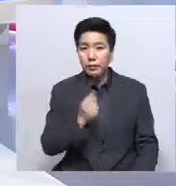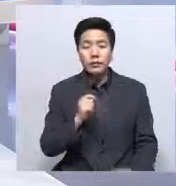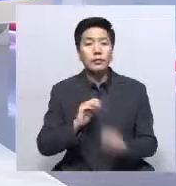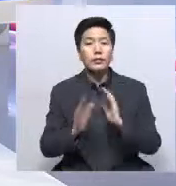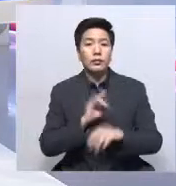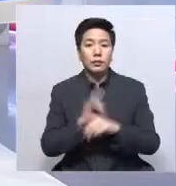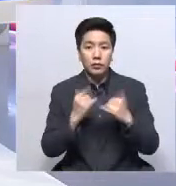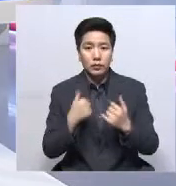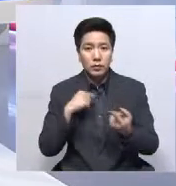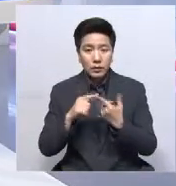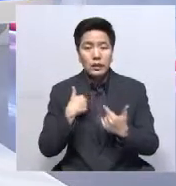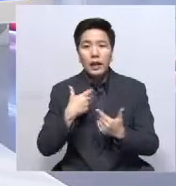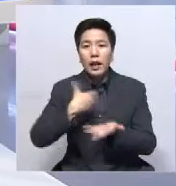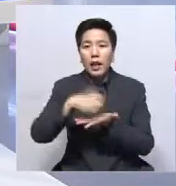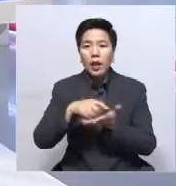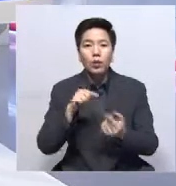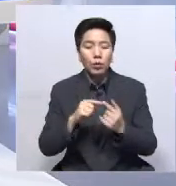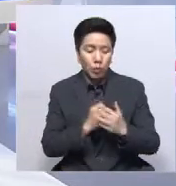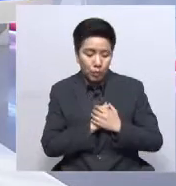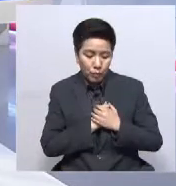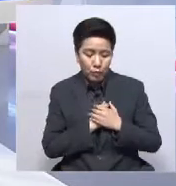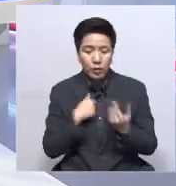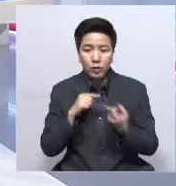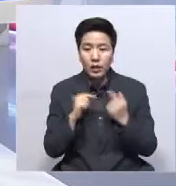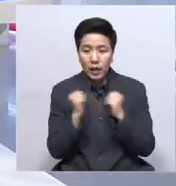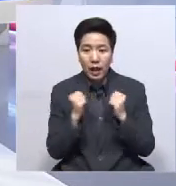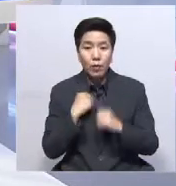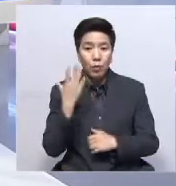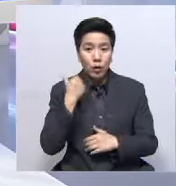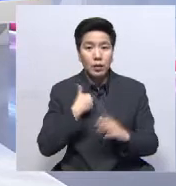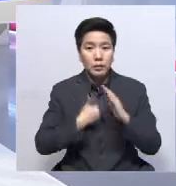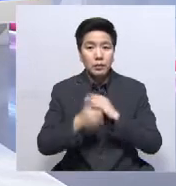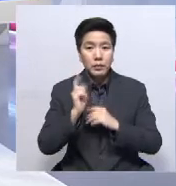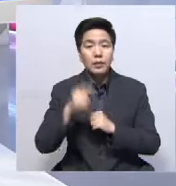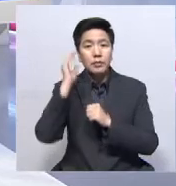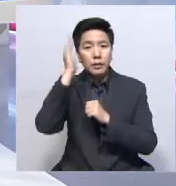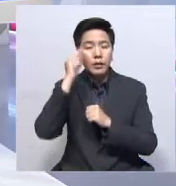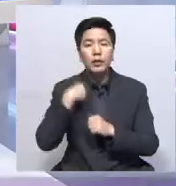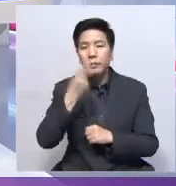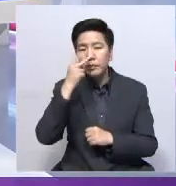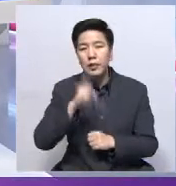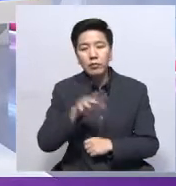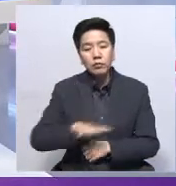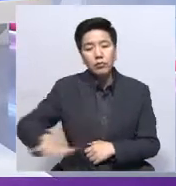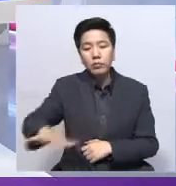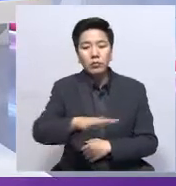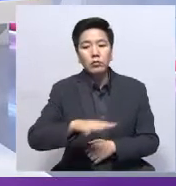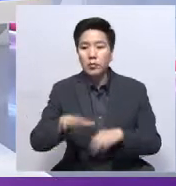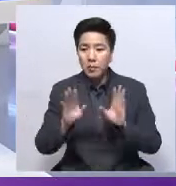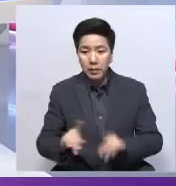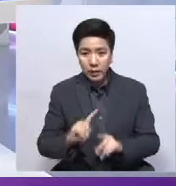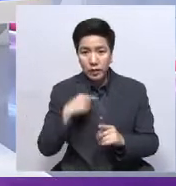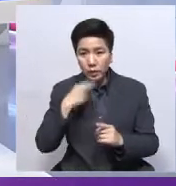ค่ะข่าวเที่ยงวันนี้จะมีบรรยากาศงานอุ่นไอรักคลายความหนาวเห็นว่าเมื่อวานคุณสองกรกฎไปเป็นพิธีกรด้วยบรรยากาศเป็นยังไงบ้าง คืองานอุ่นไอรักเนี่ยเขา